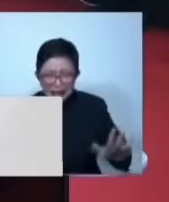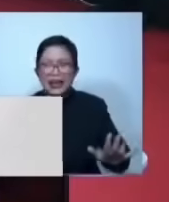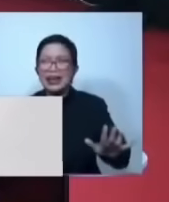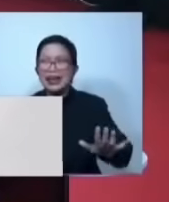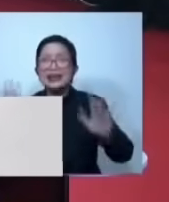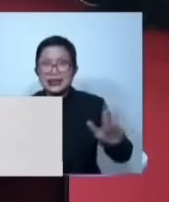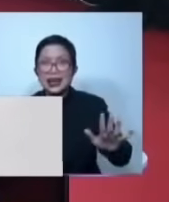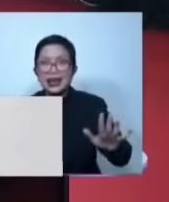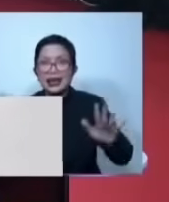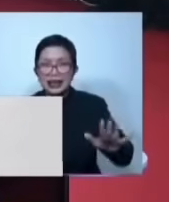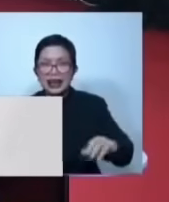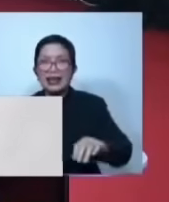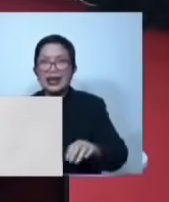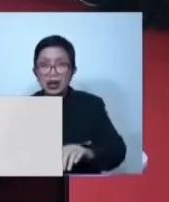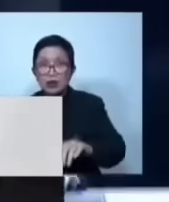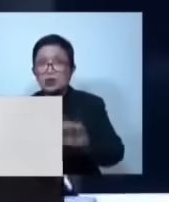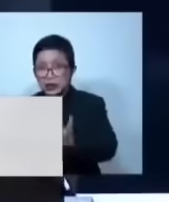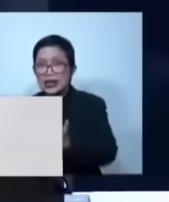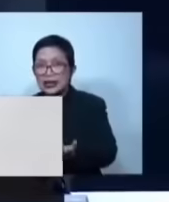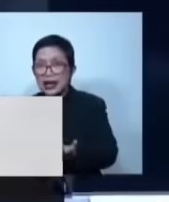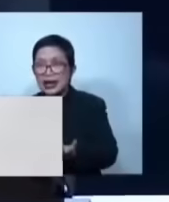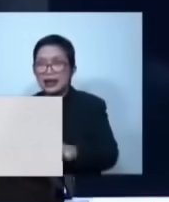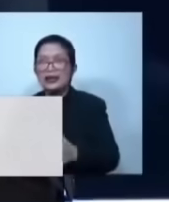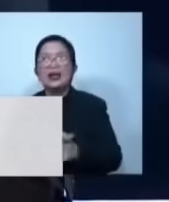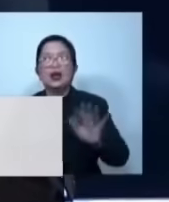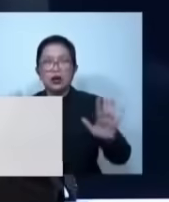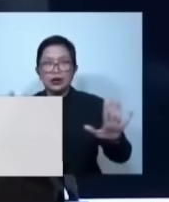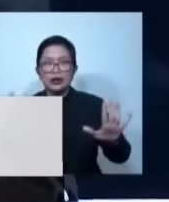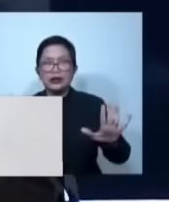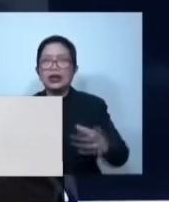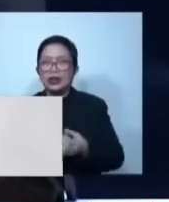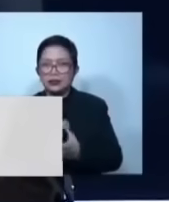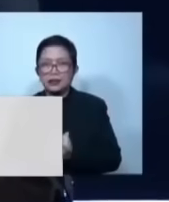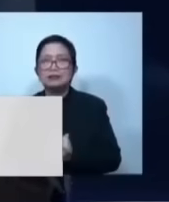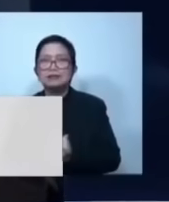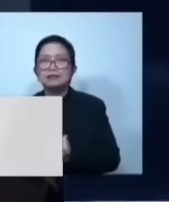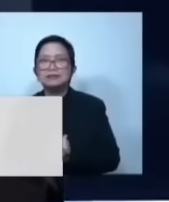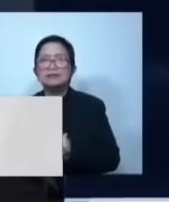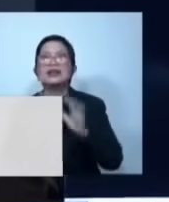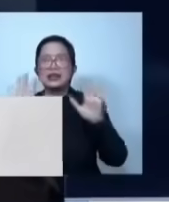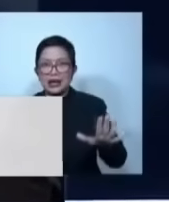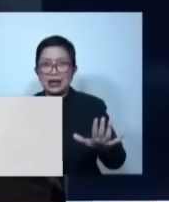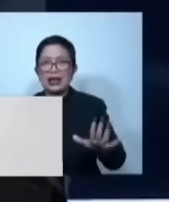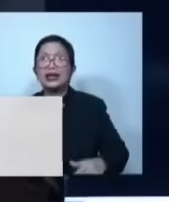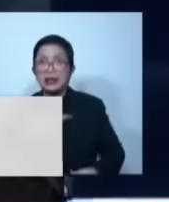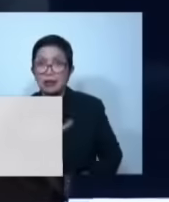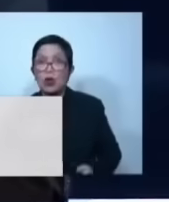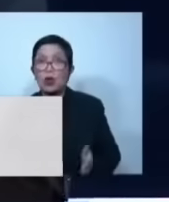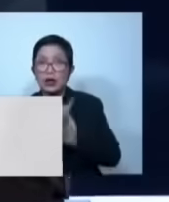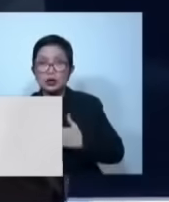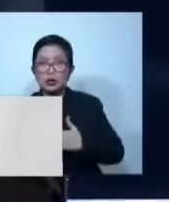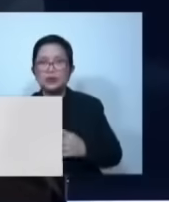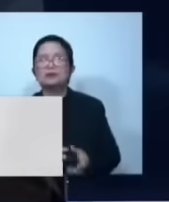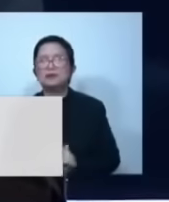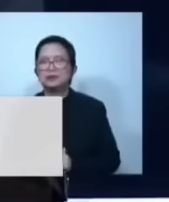tenang Nanti ada waktunya untuk memberikan apresiasi dan juga teriakan serta tepuk tangan kita akan lanjutkan untuk